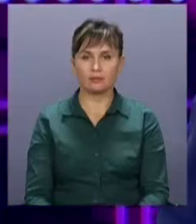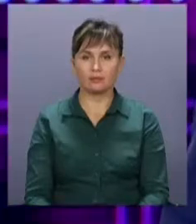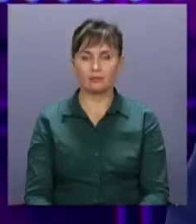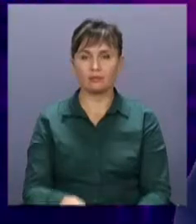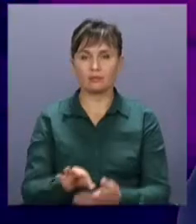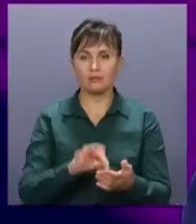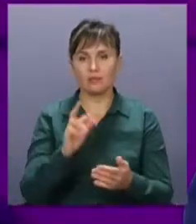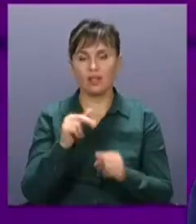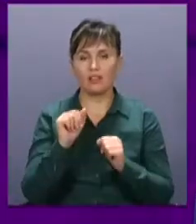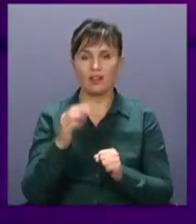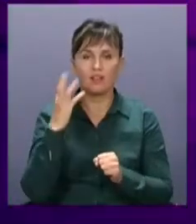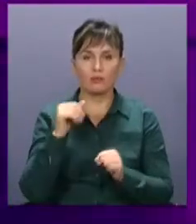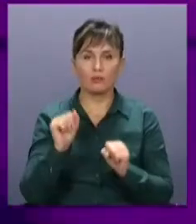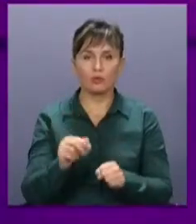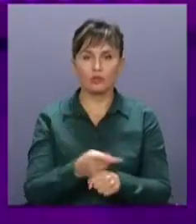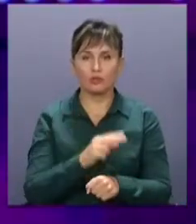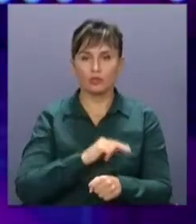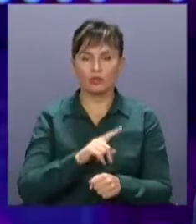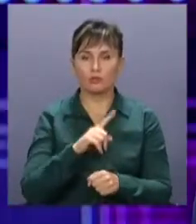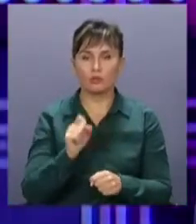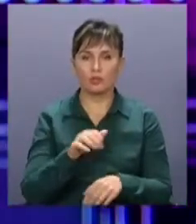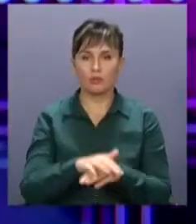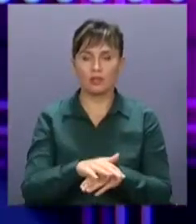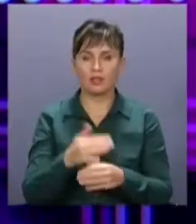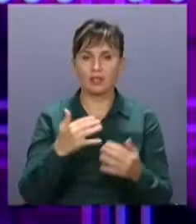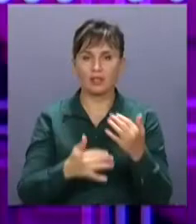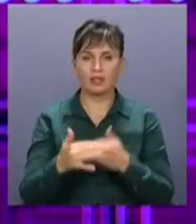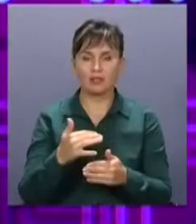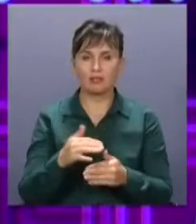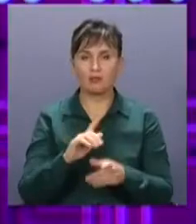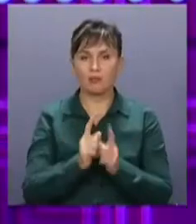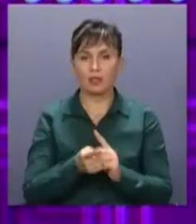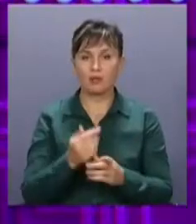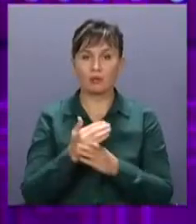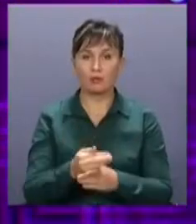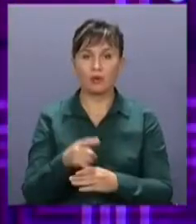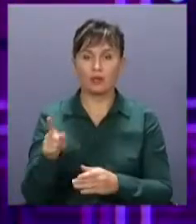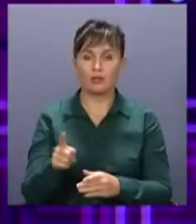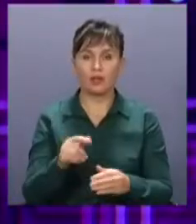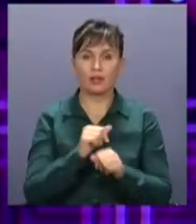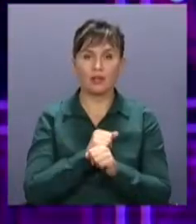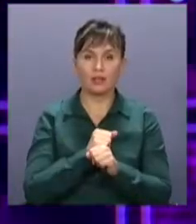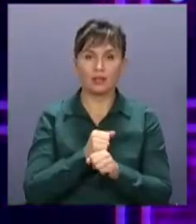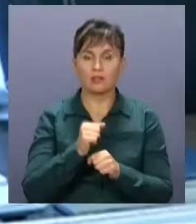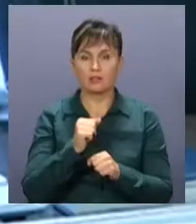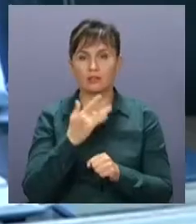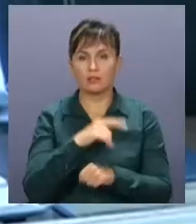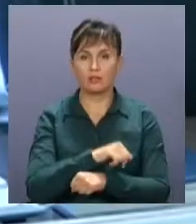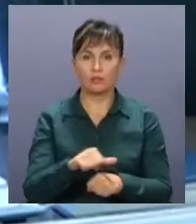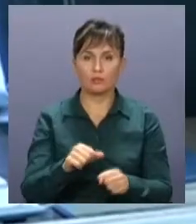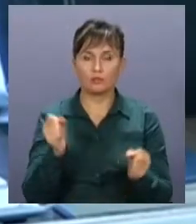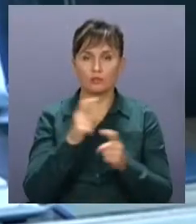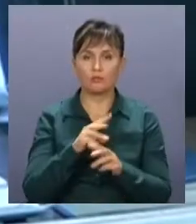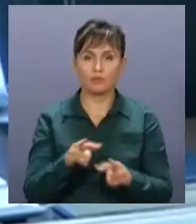Сразу три адвоката в Алматы могут лишиться работы за обман клиентов. Вместо помощи своим подзащитным они отдыхали за рубежом, о чем узнали